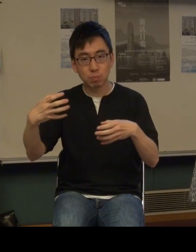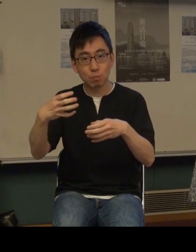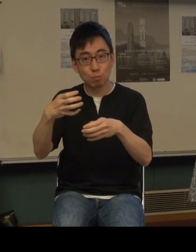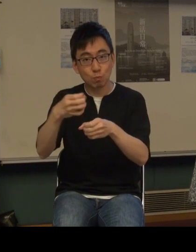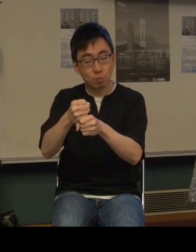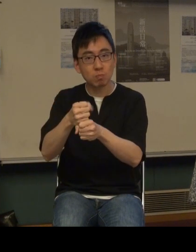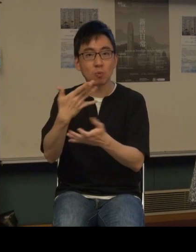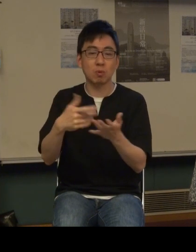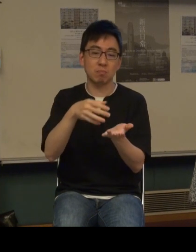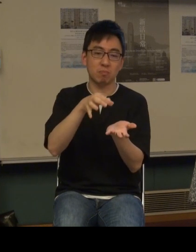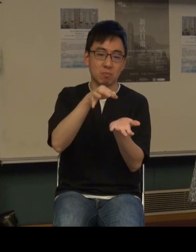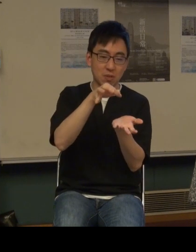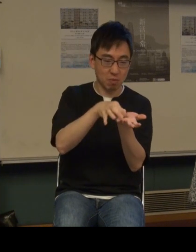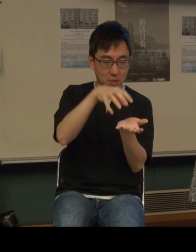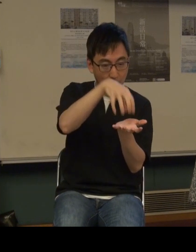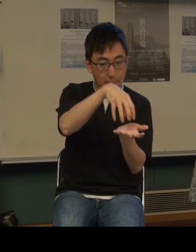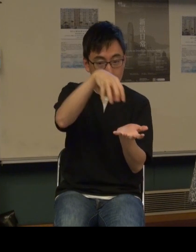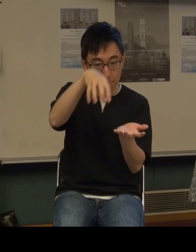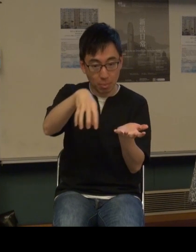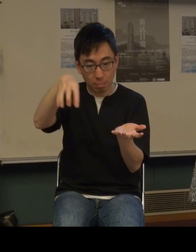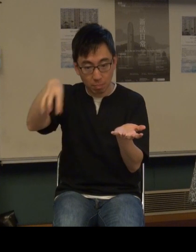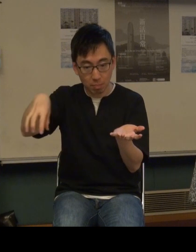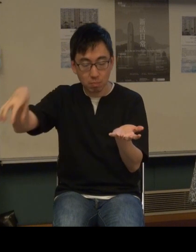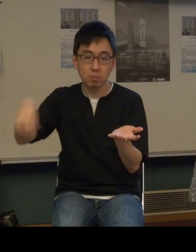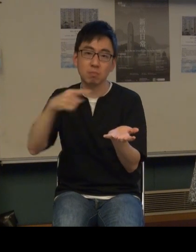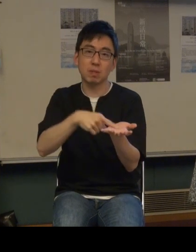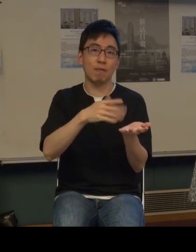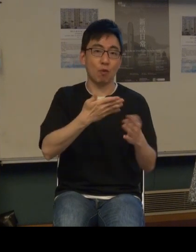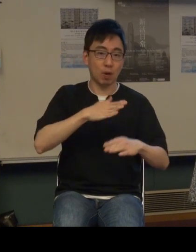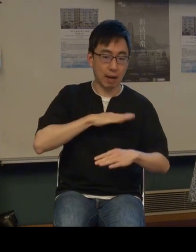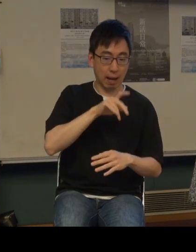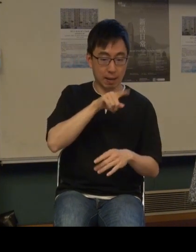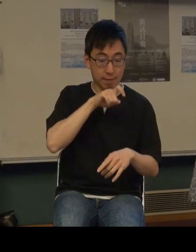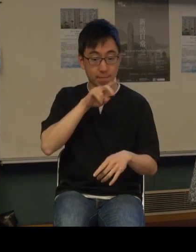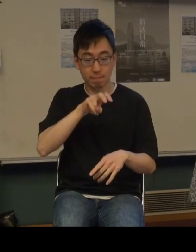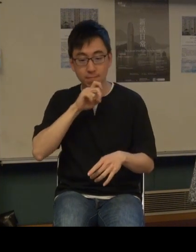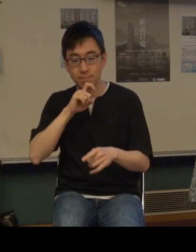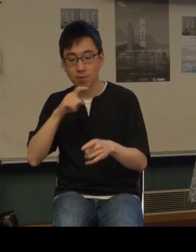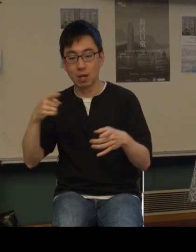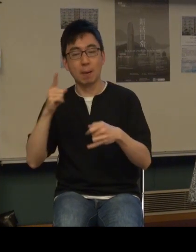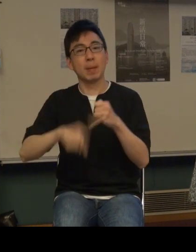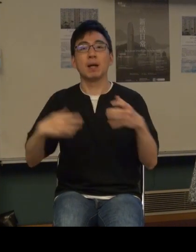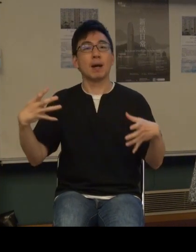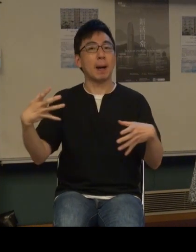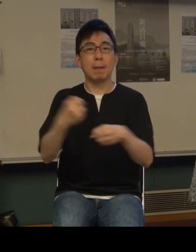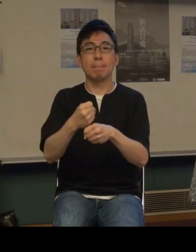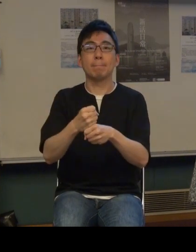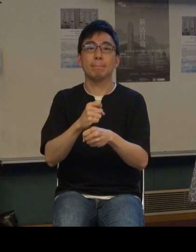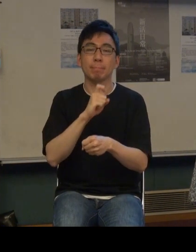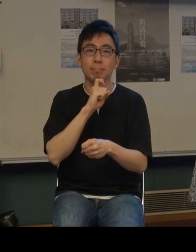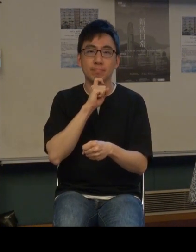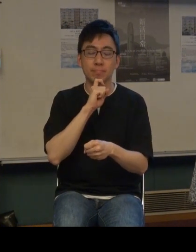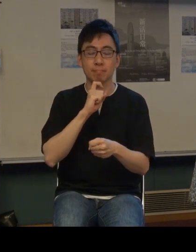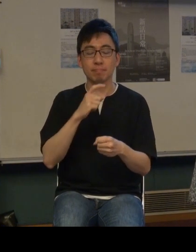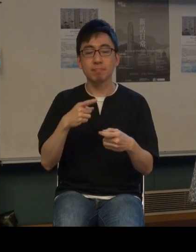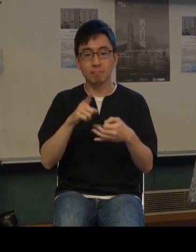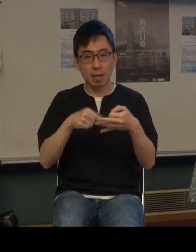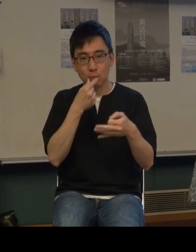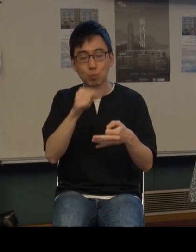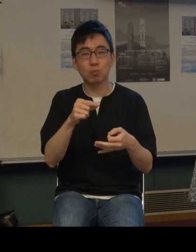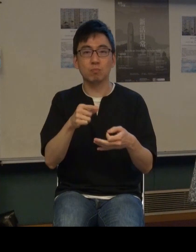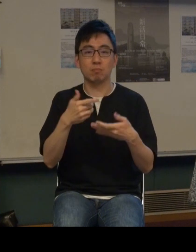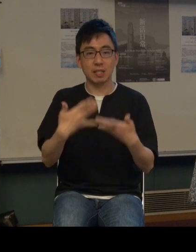同的地區有很多不同 的, 這些 的建築風格，最後都歸一了成為我們所說的現代主